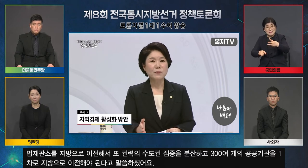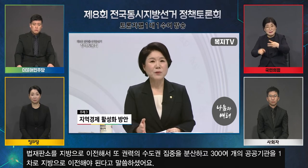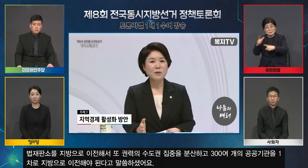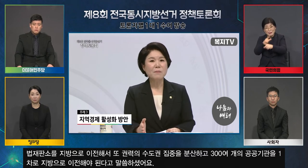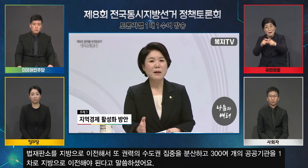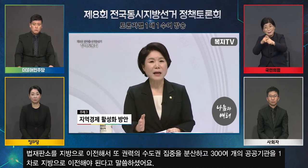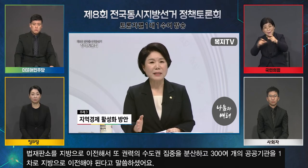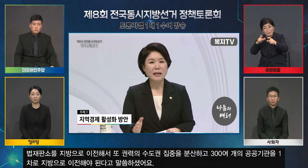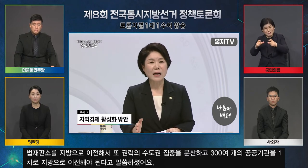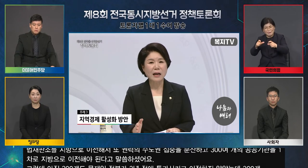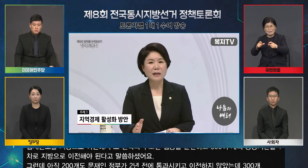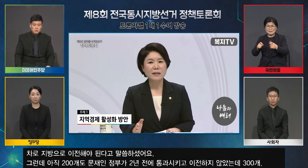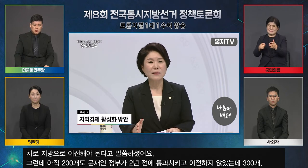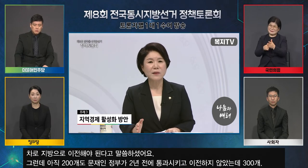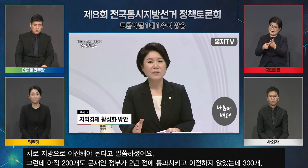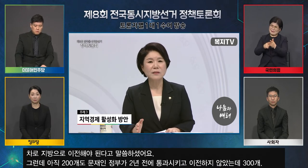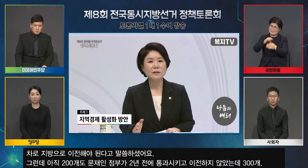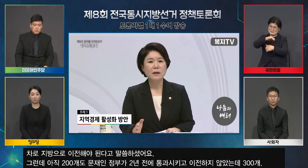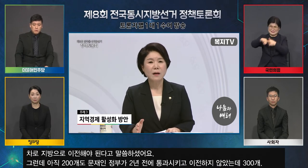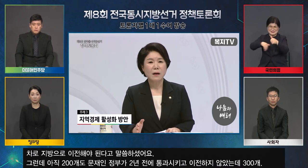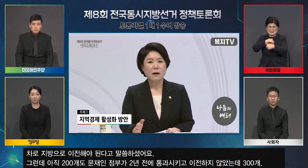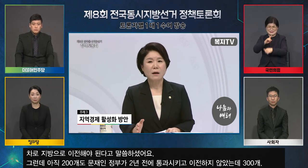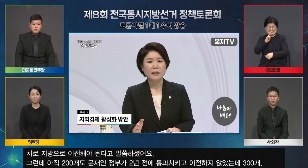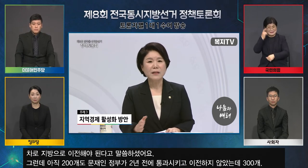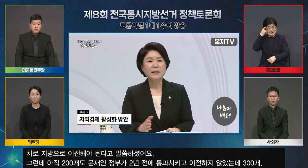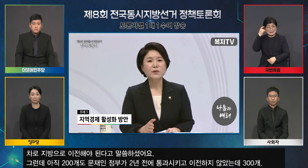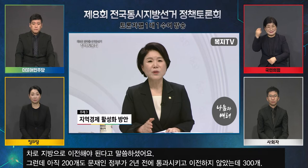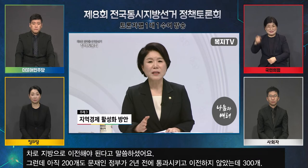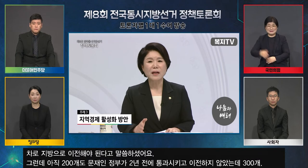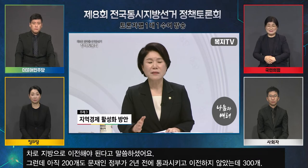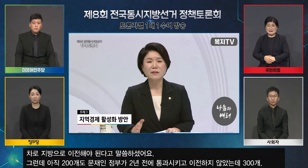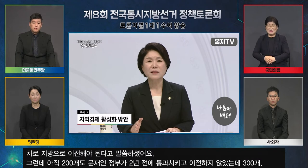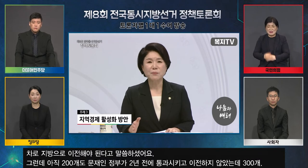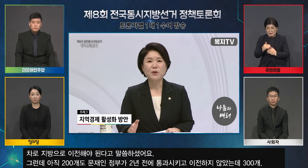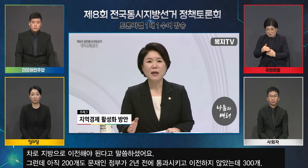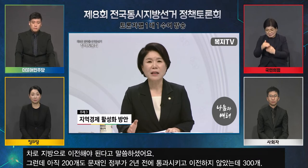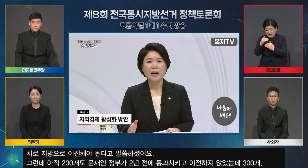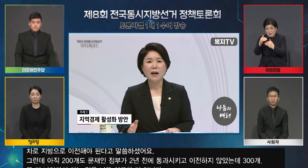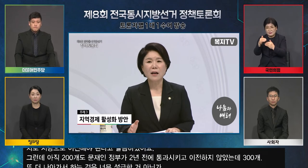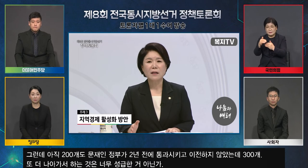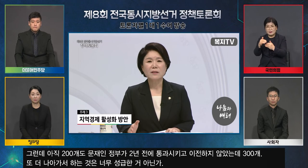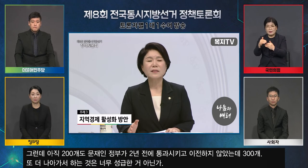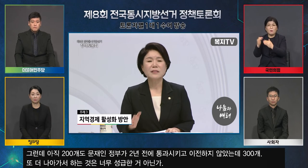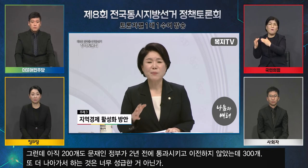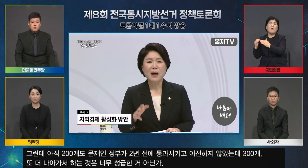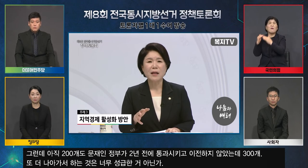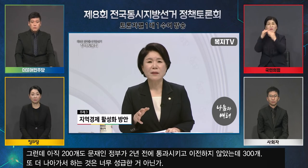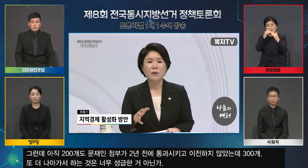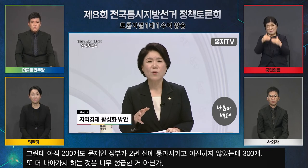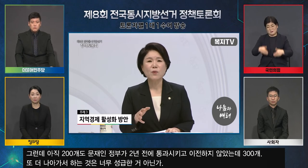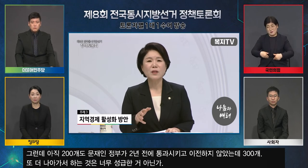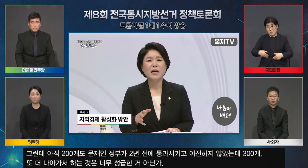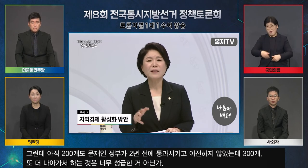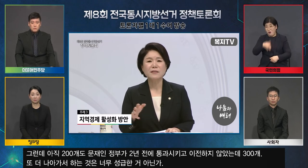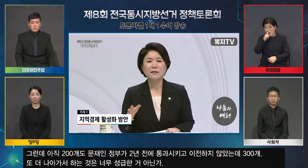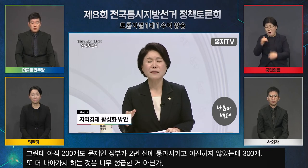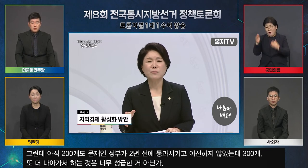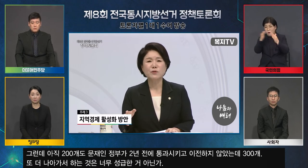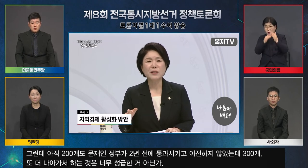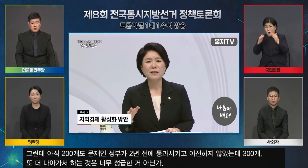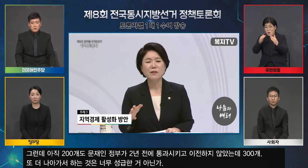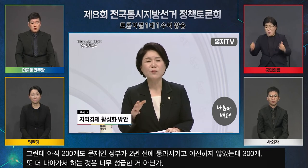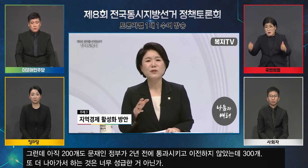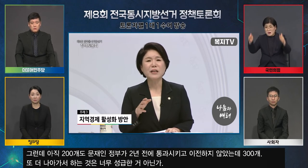너무 성급한 거 아닌가. 그래서 이것은 단계적으로 해나가는 것이 필요하다. 그렇지만 공공기관